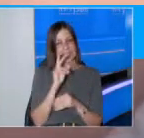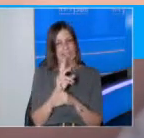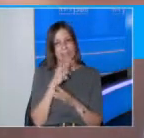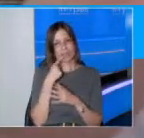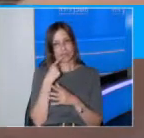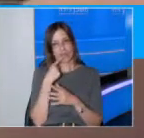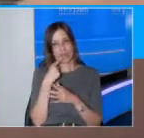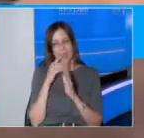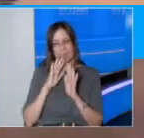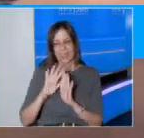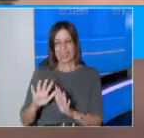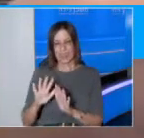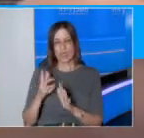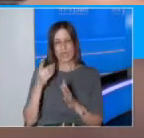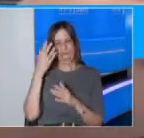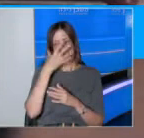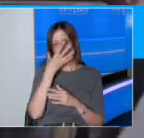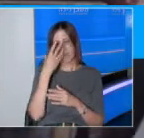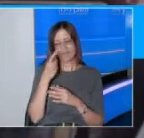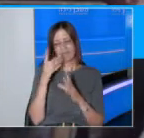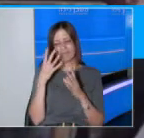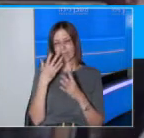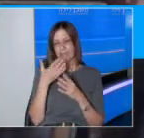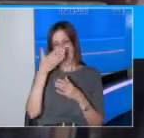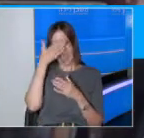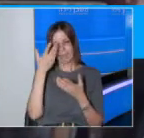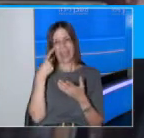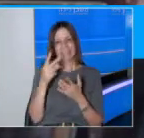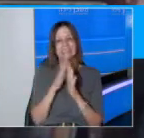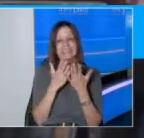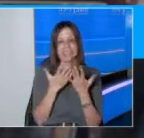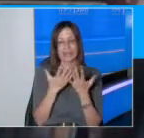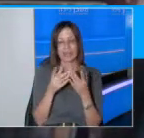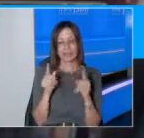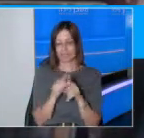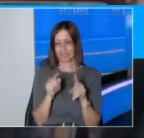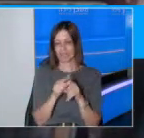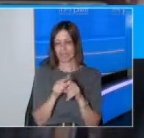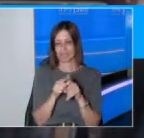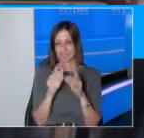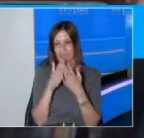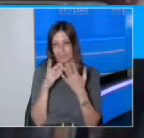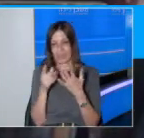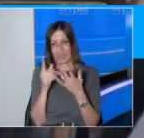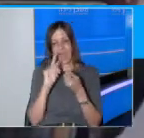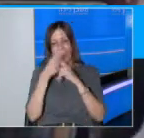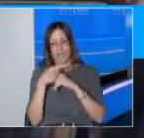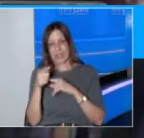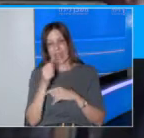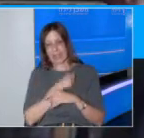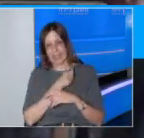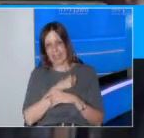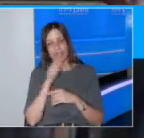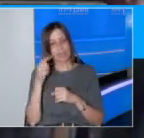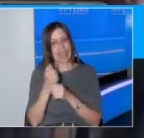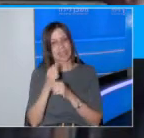שנקרא ניכור והעלמה. אנחנו למשל ראינו ספר לימוד לאחרונה, שאת אותה מהדורה שהייתה, הפכו אותה למהדורה לדתיים, ושם